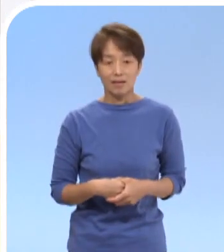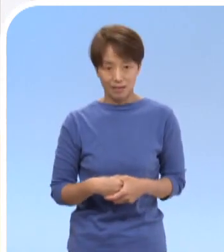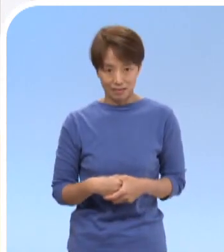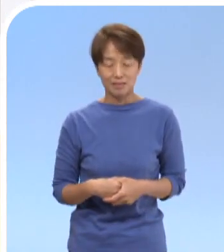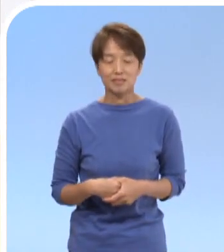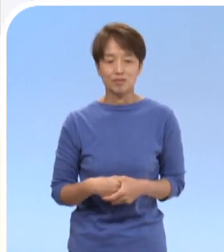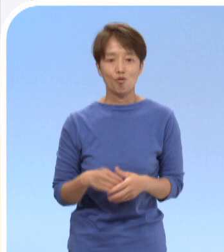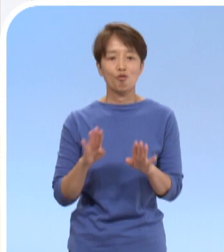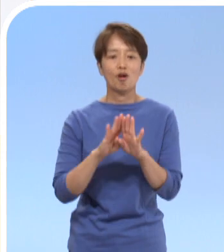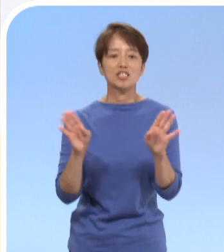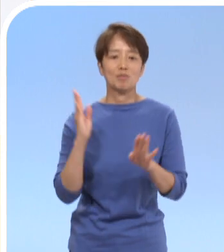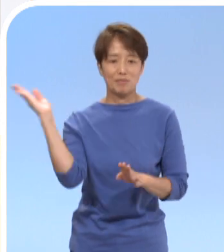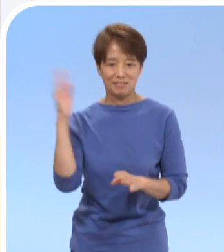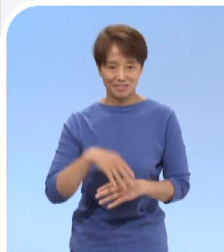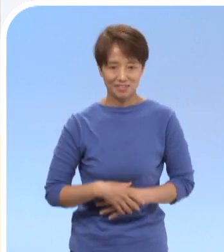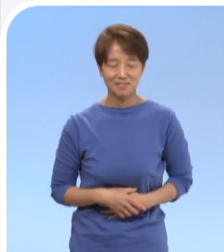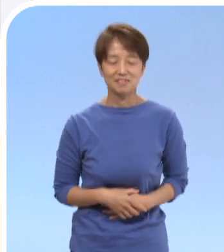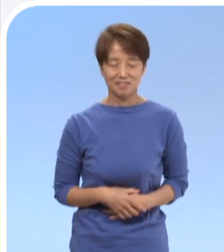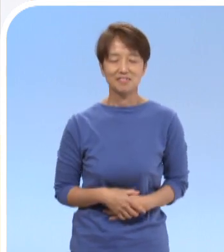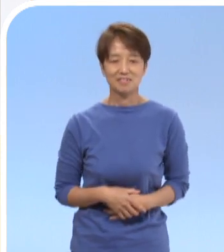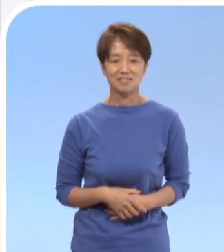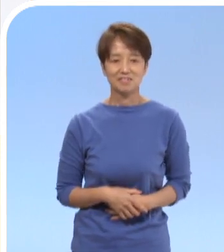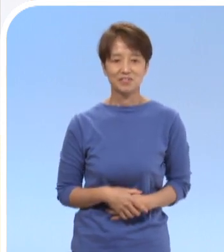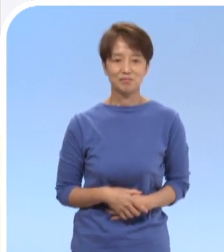仕組みを導入させていただきました。